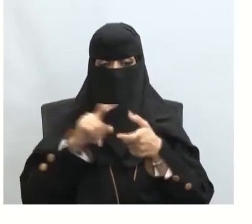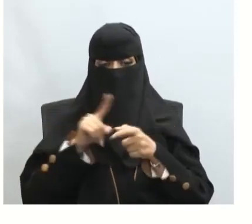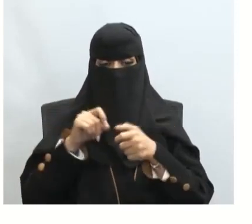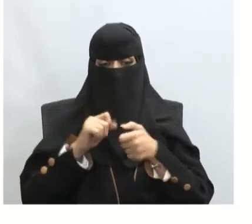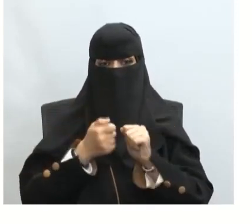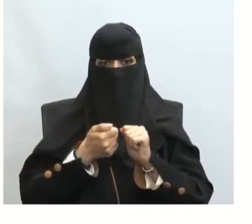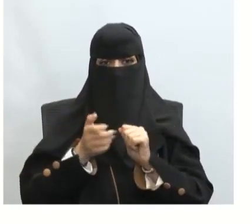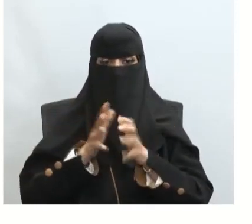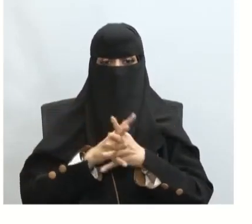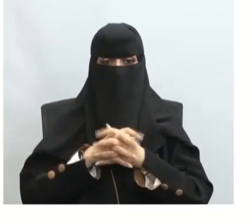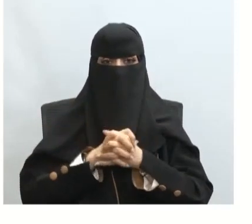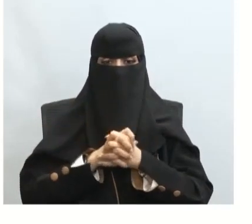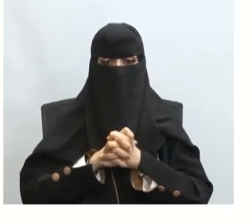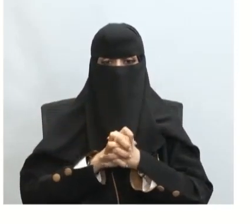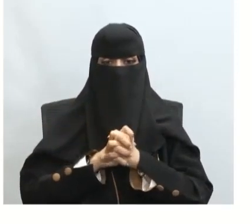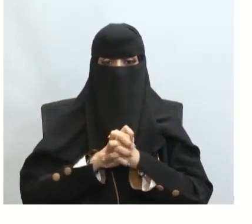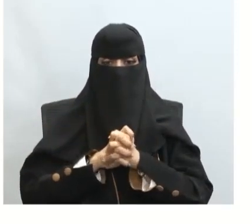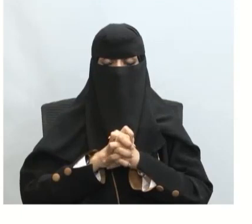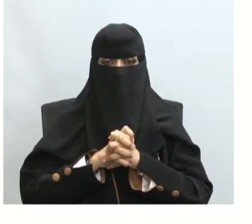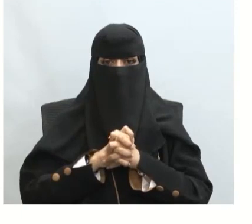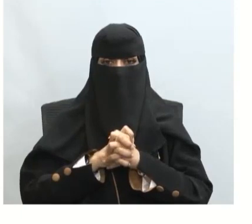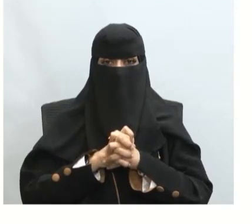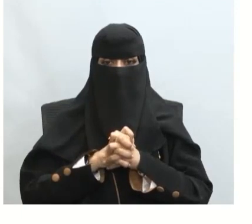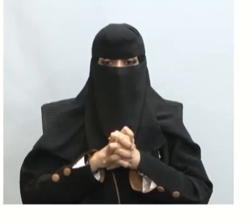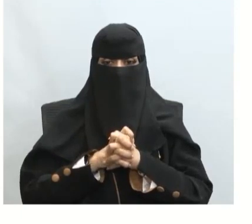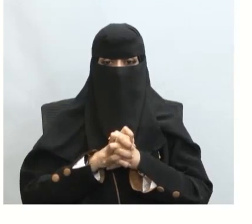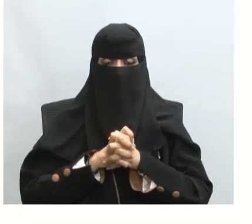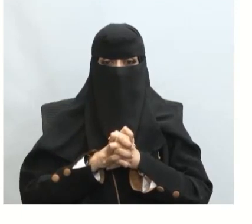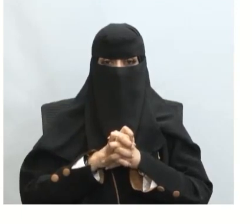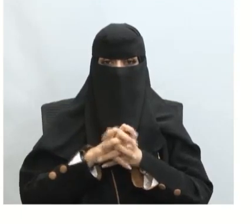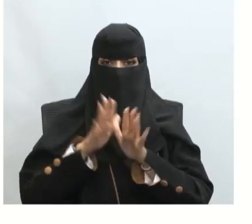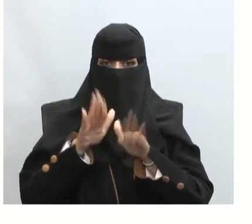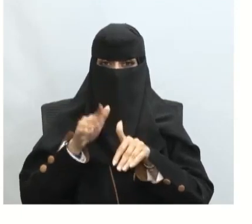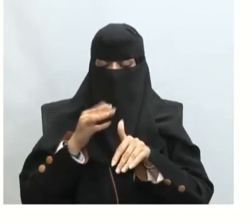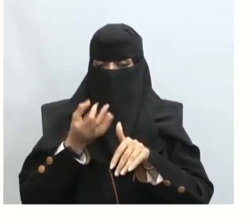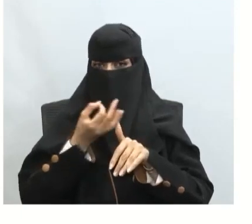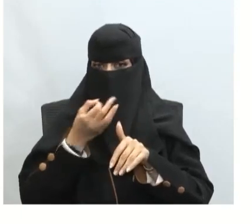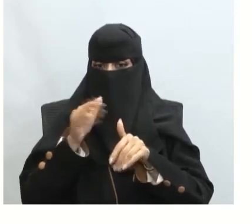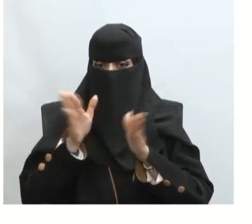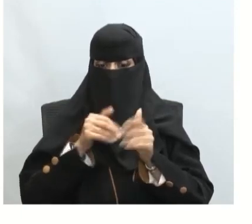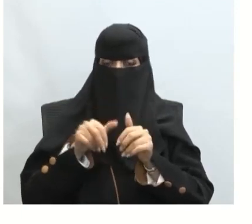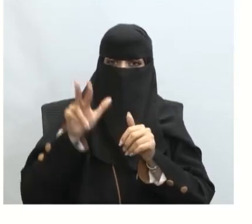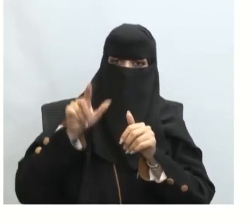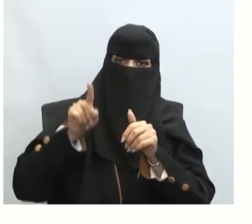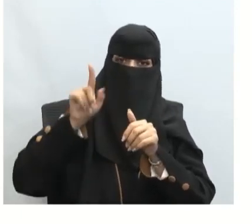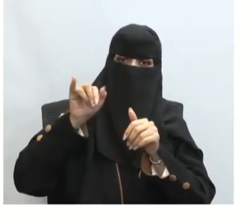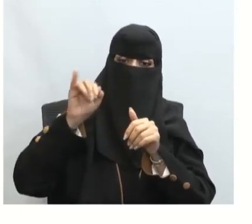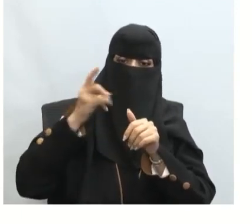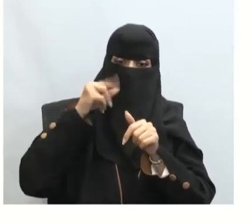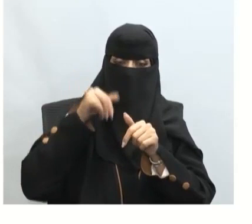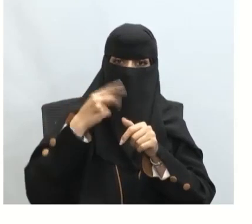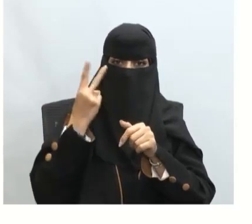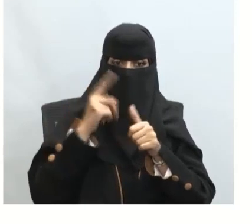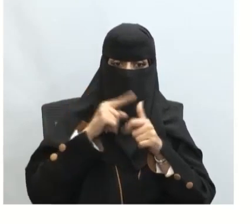قابله للكسر طبعا لدي قلنا نوعين من تفاعلات البلمره الاضافه والتكثف